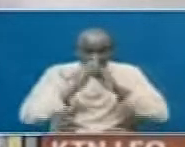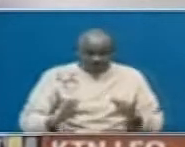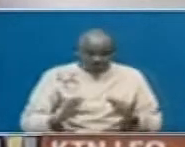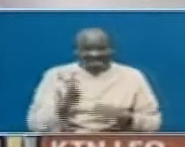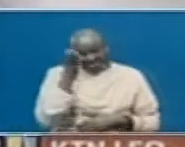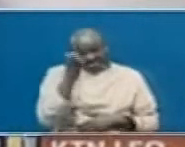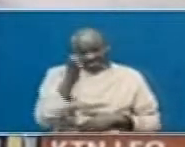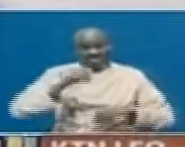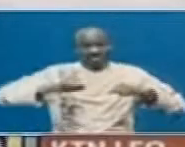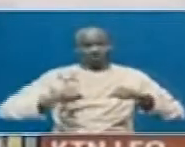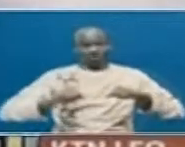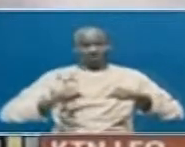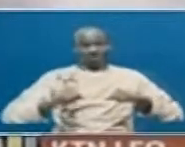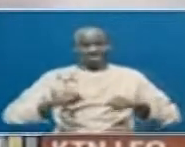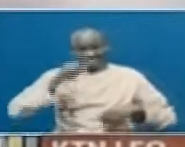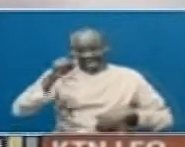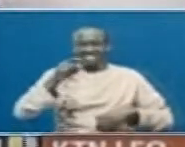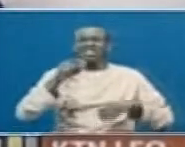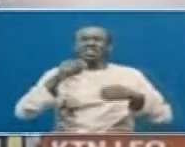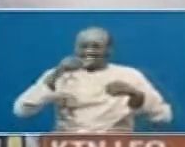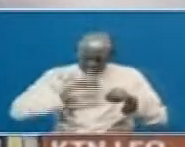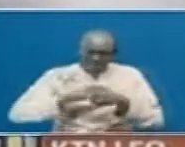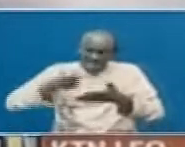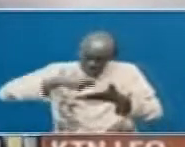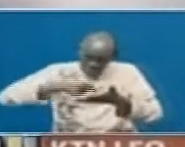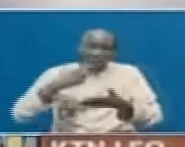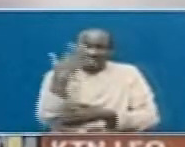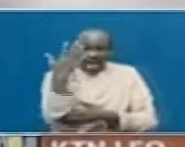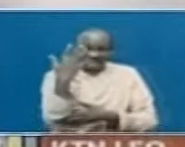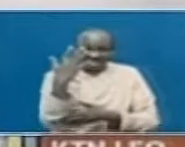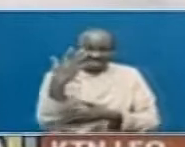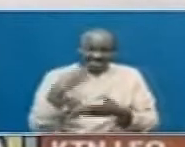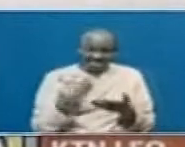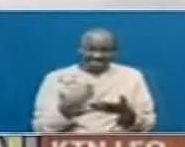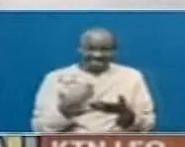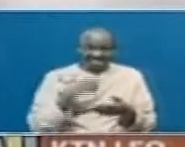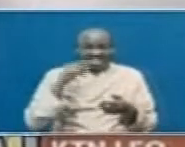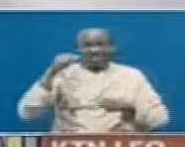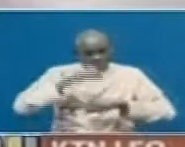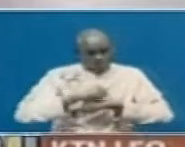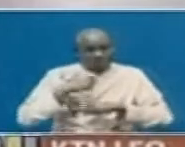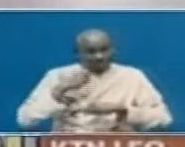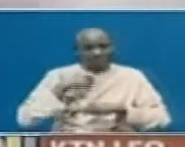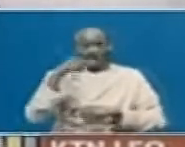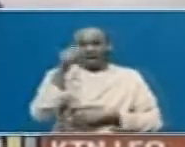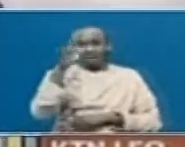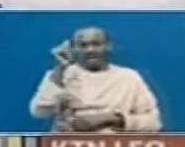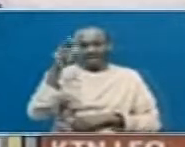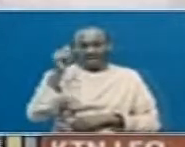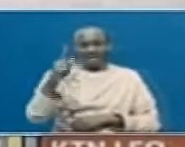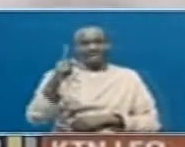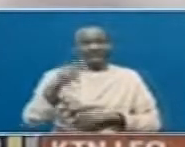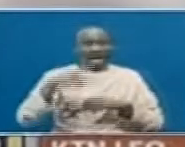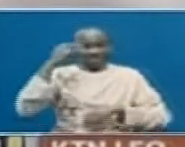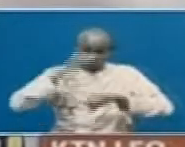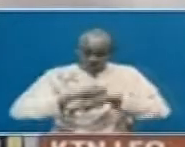sebule, hiyo composition vile nilivyoandika nilipokuwa katika shule ya upili ni Kabaraka High School.